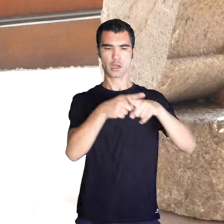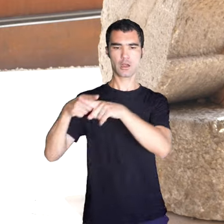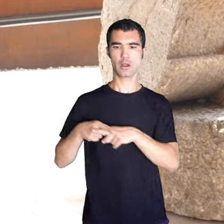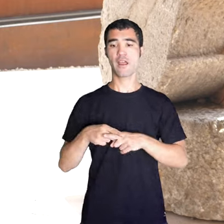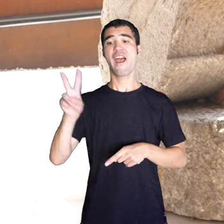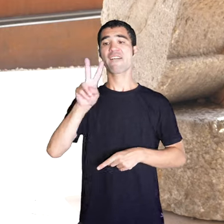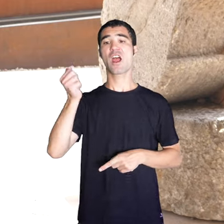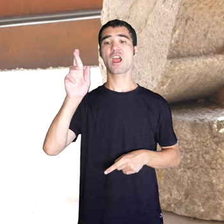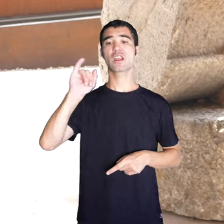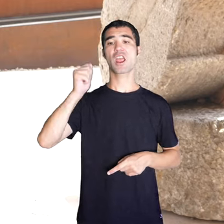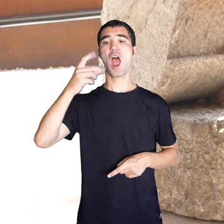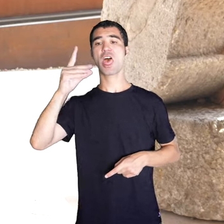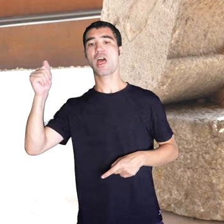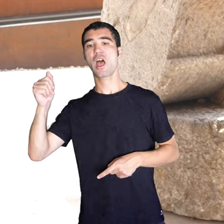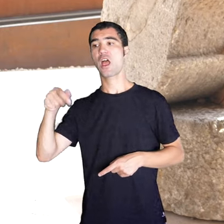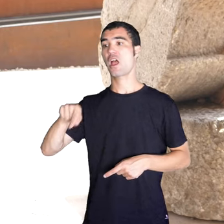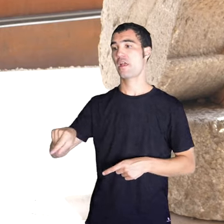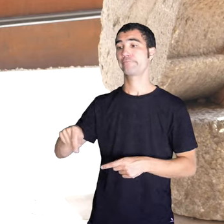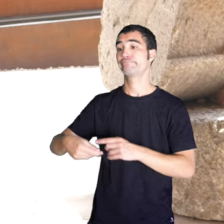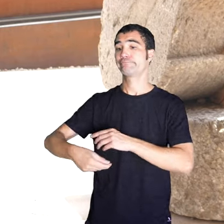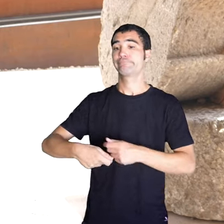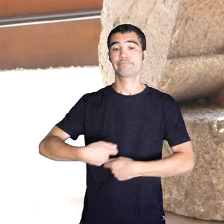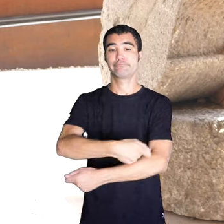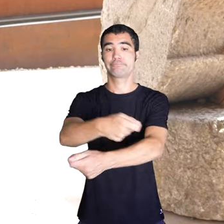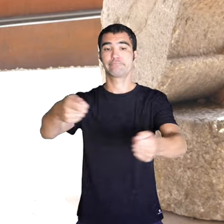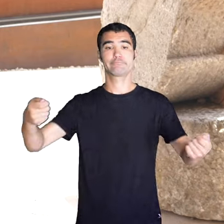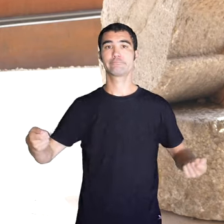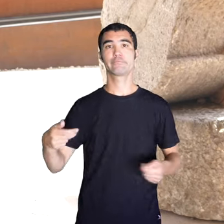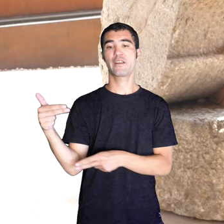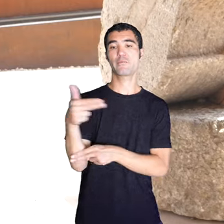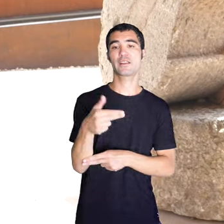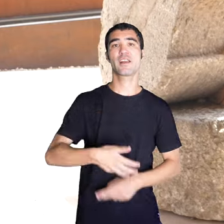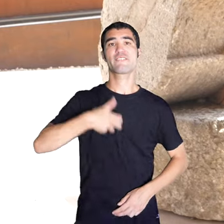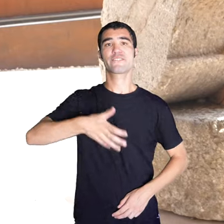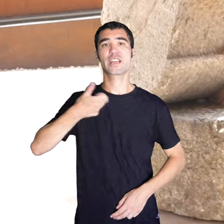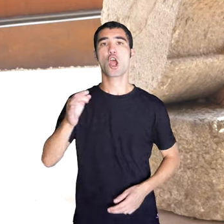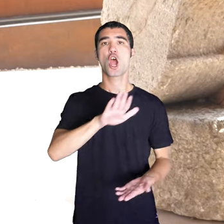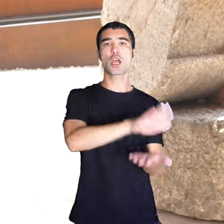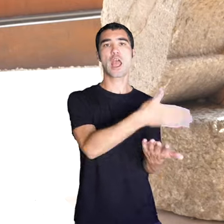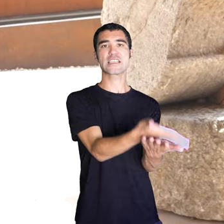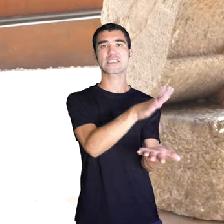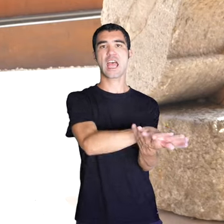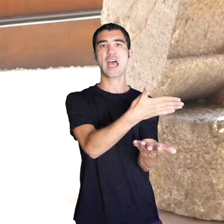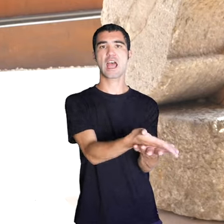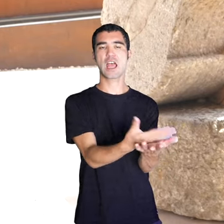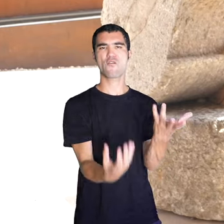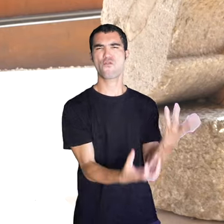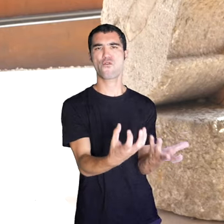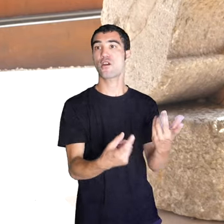Les variades, doncs, pues, se servia com a peix frit o torrat.